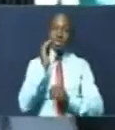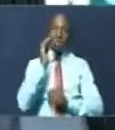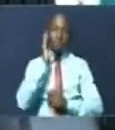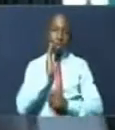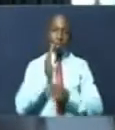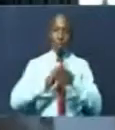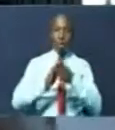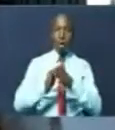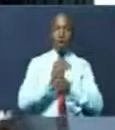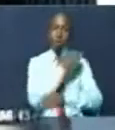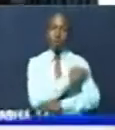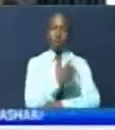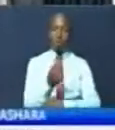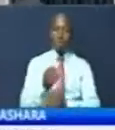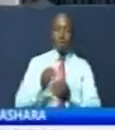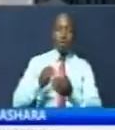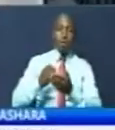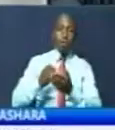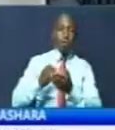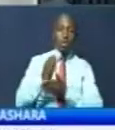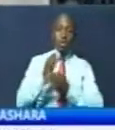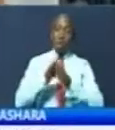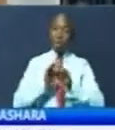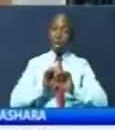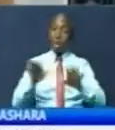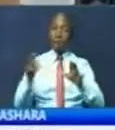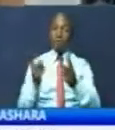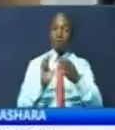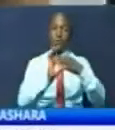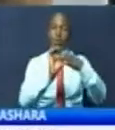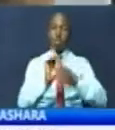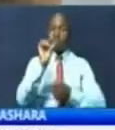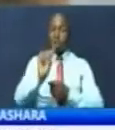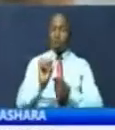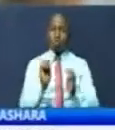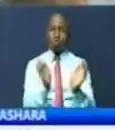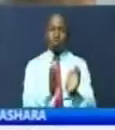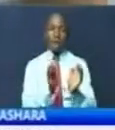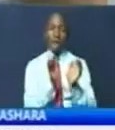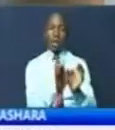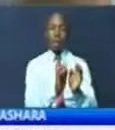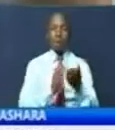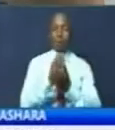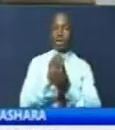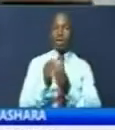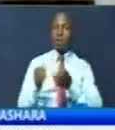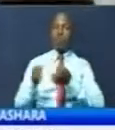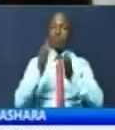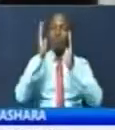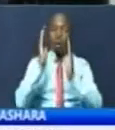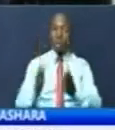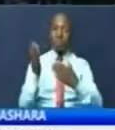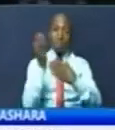hutumia huduma za fedha kwa njia ya mtandao, huku kukiwa na ushiriki mdogo katika kujiwekea akiba kupitia mifumo rasmi ya benki na